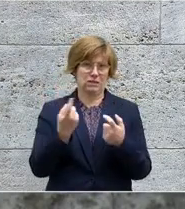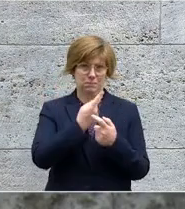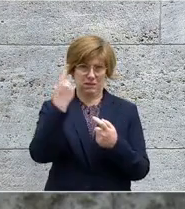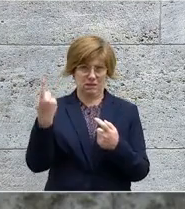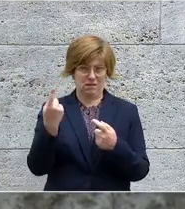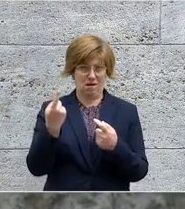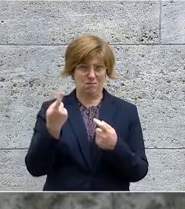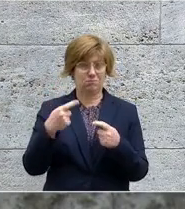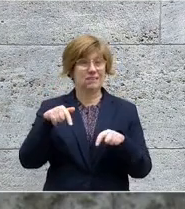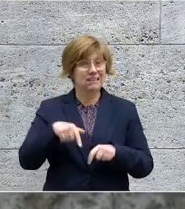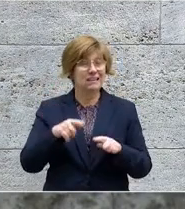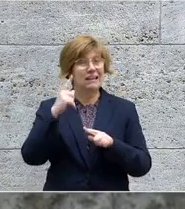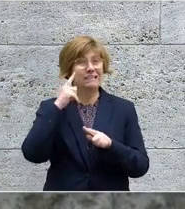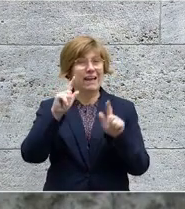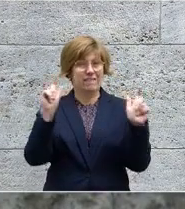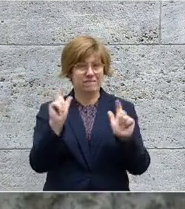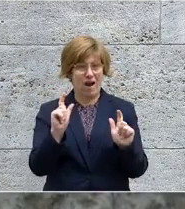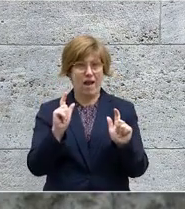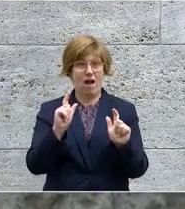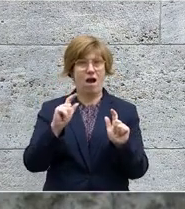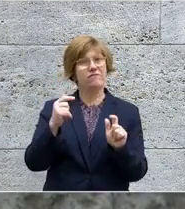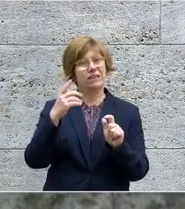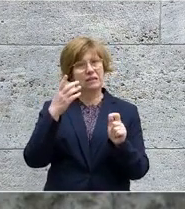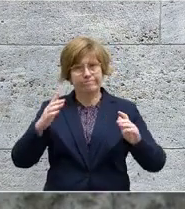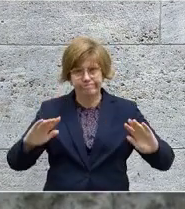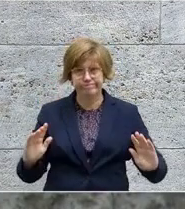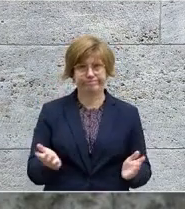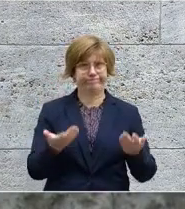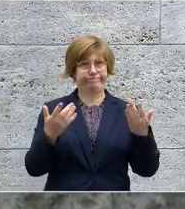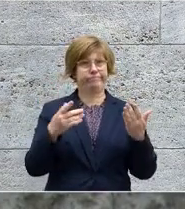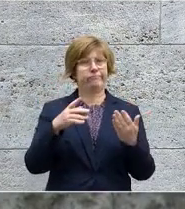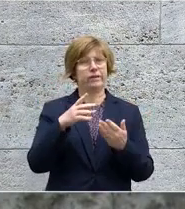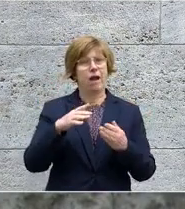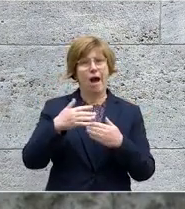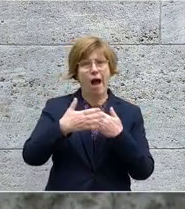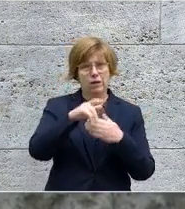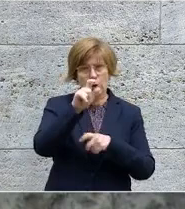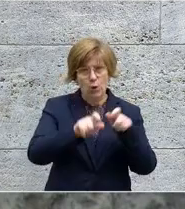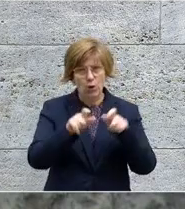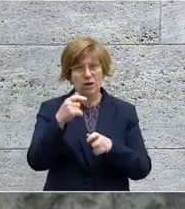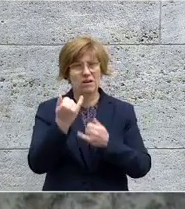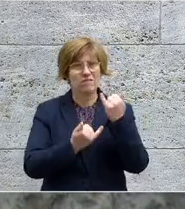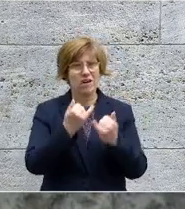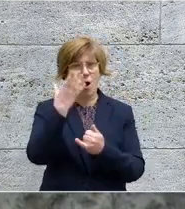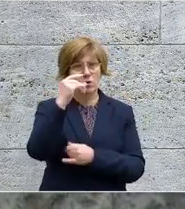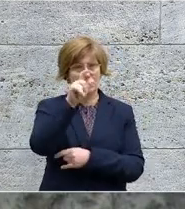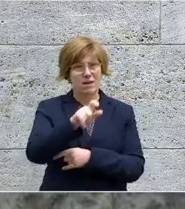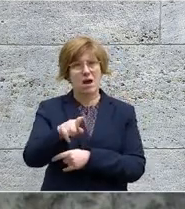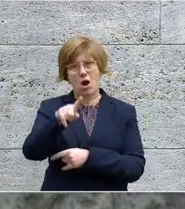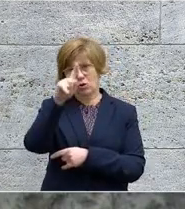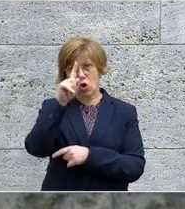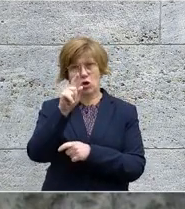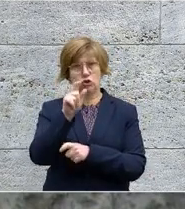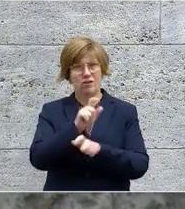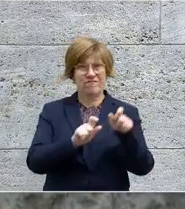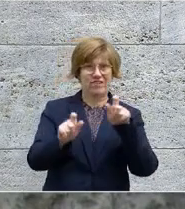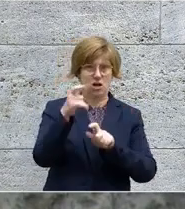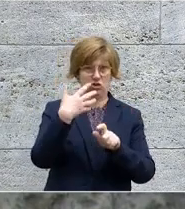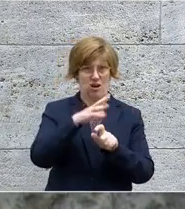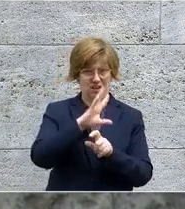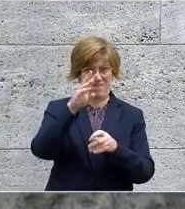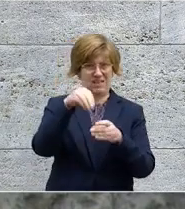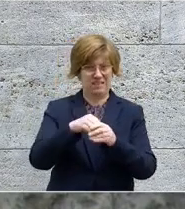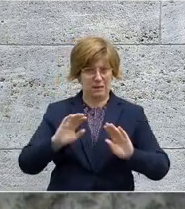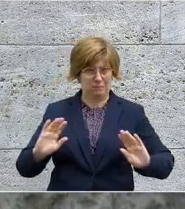Diese Gedenkfeier, die auf Anregung und unter Mitwirkung der Angehörigen der Frauen und Männer aus dem deutschen Widerstand zustande